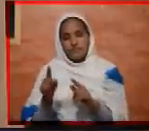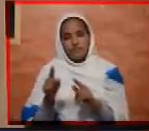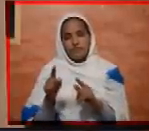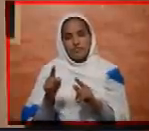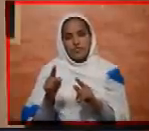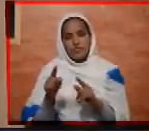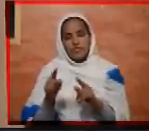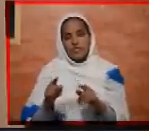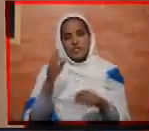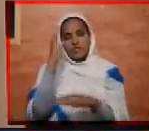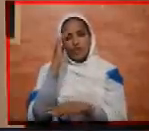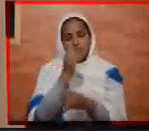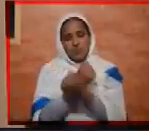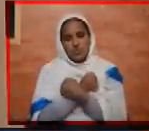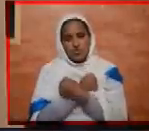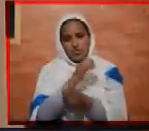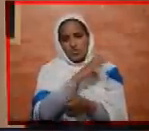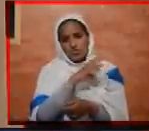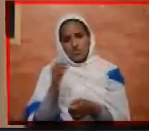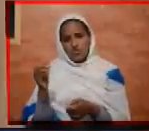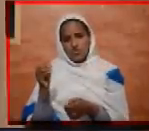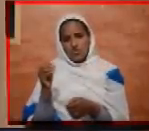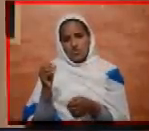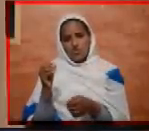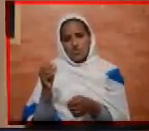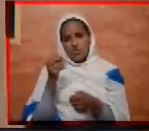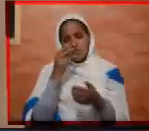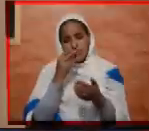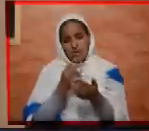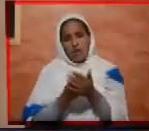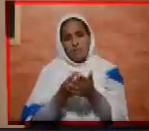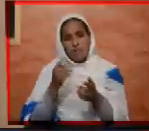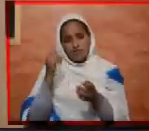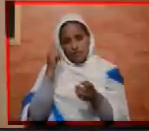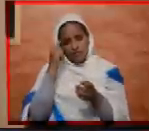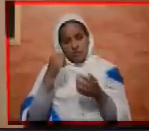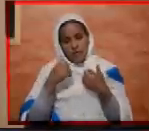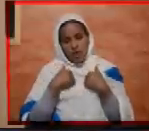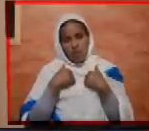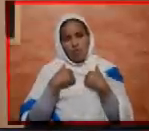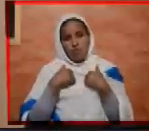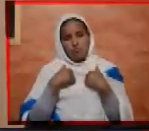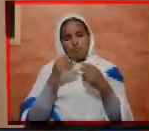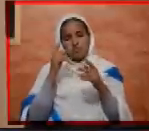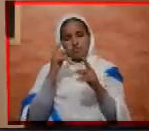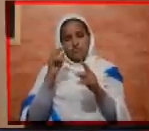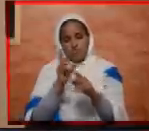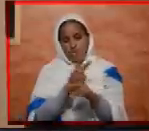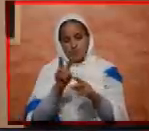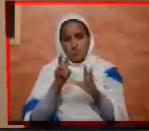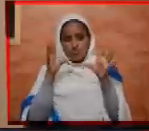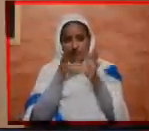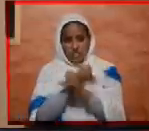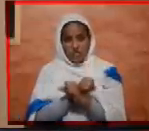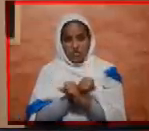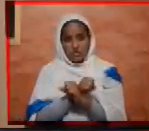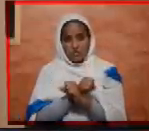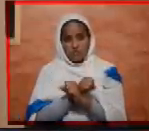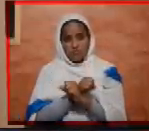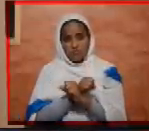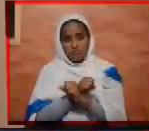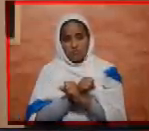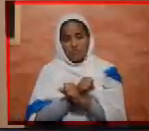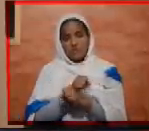እግዚአብሔር ያደለውና ጥሩ አስተሳሰብ ያለው ደቀ መዝሙር ሁለቱም ቢጨርስ ቅድም እንደጠቀስኳቸው